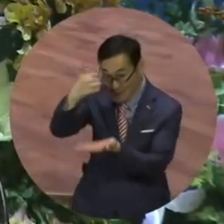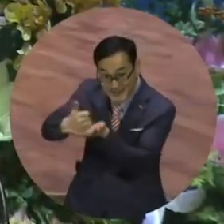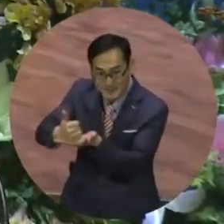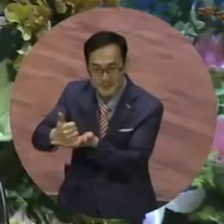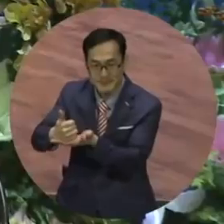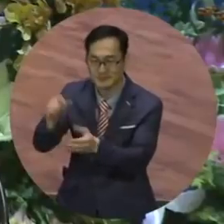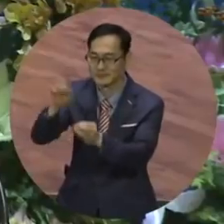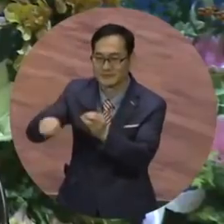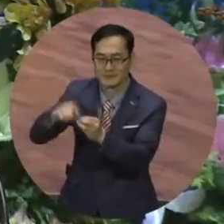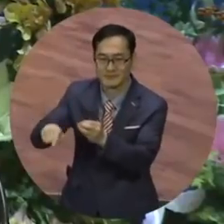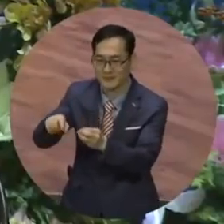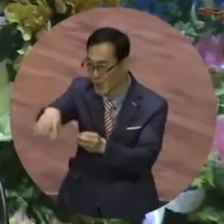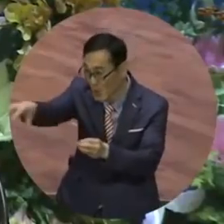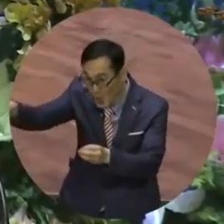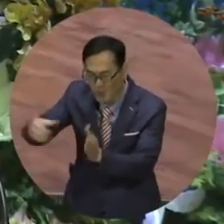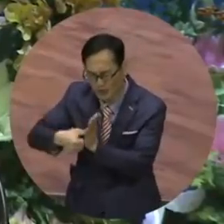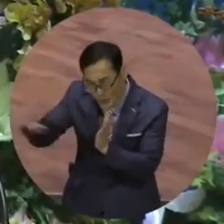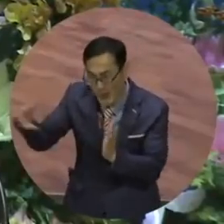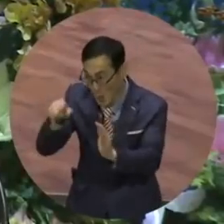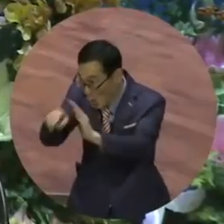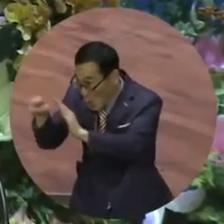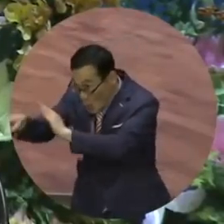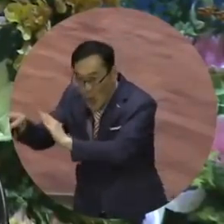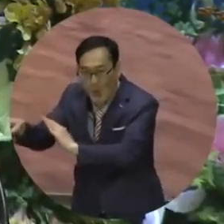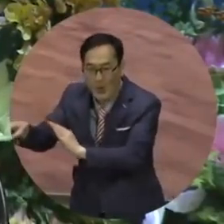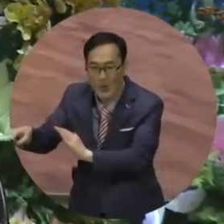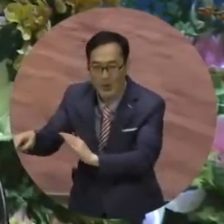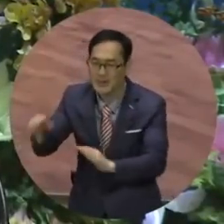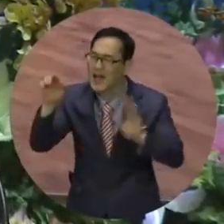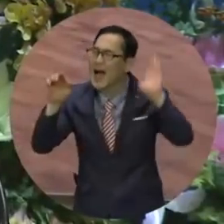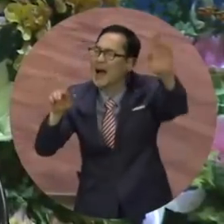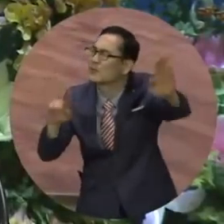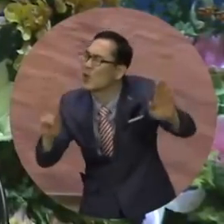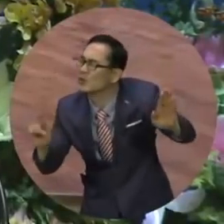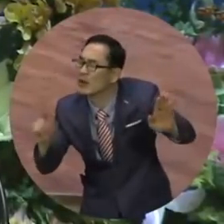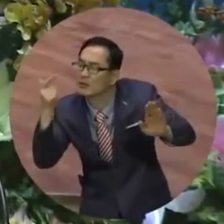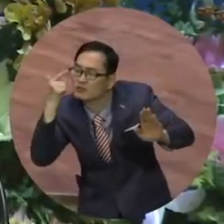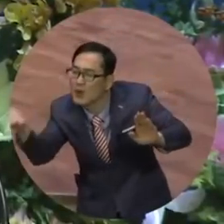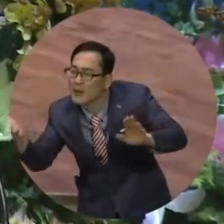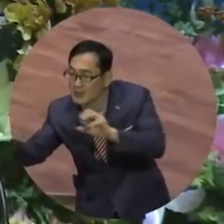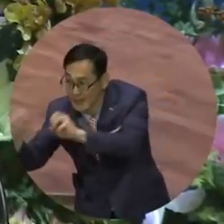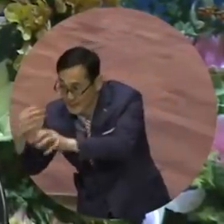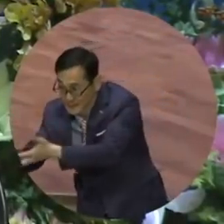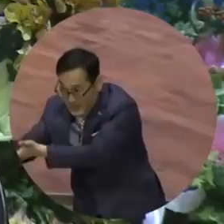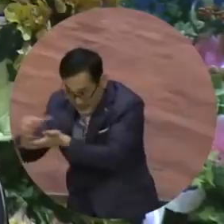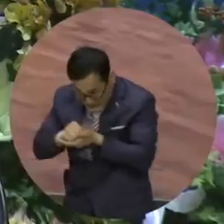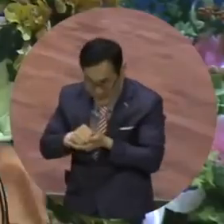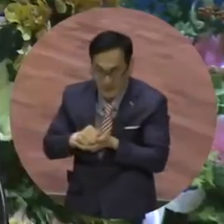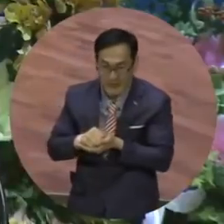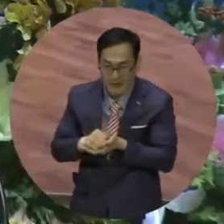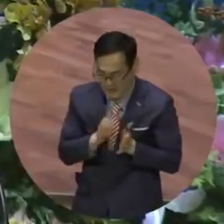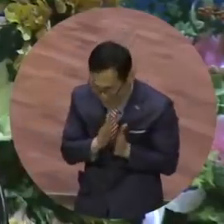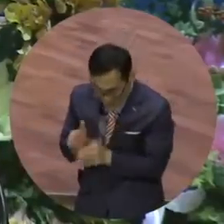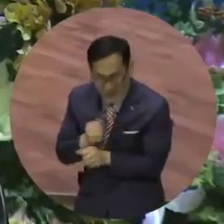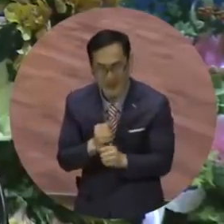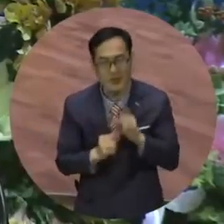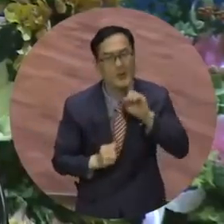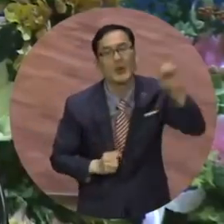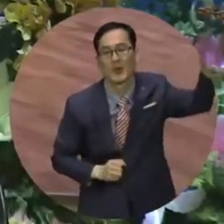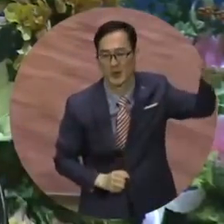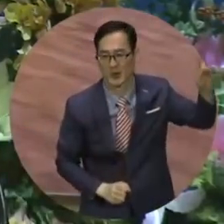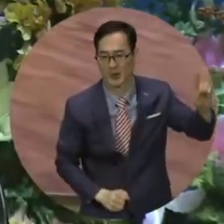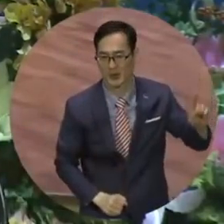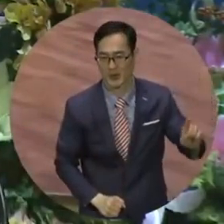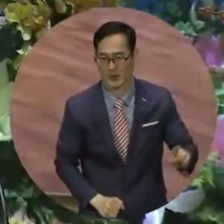찾아다니면서 수집한 내용을 청와대에 올린 거예요. 그 당시 올린 보고서를